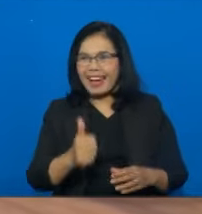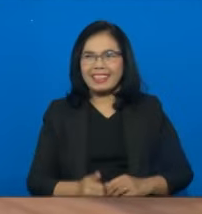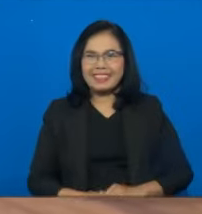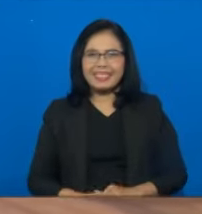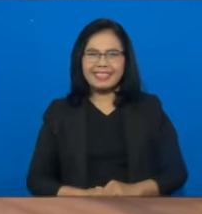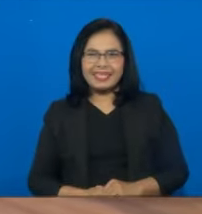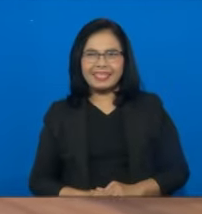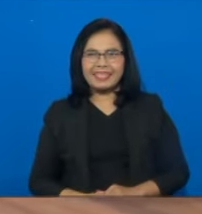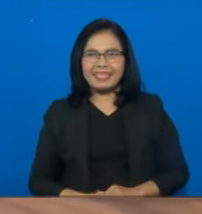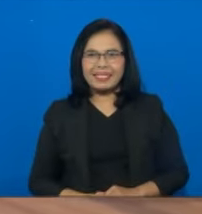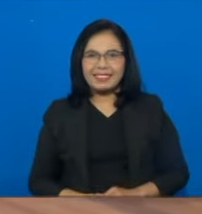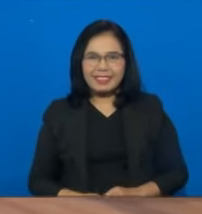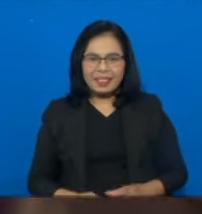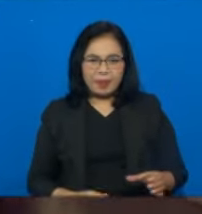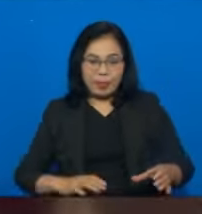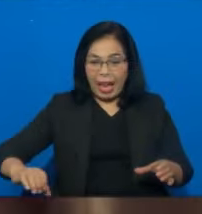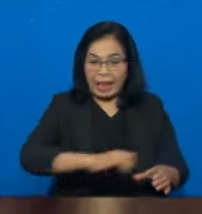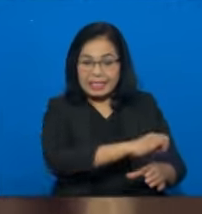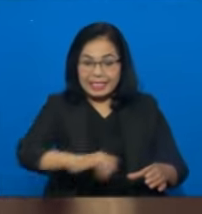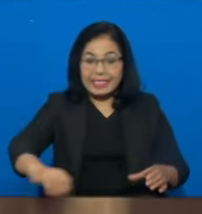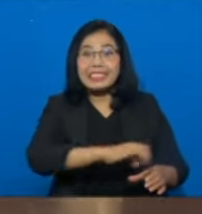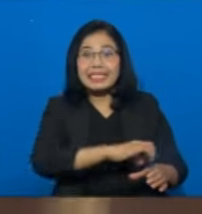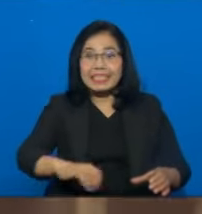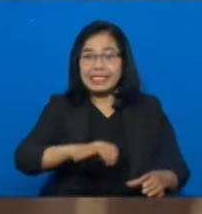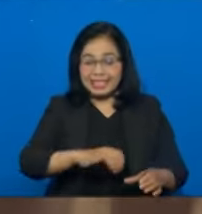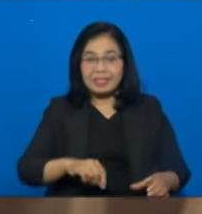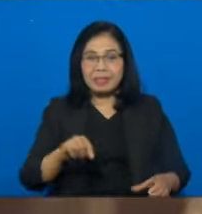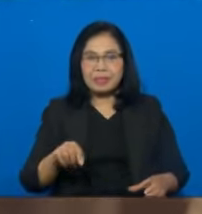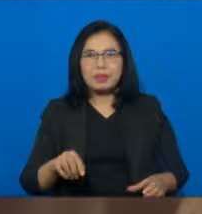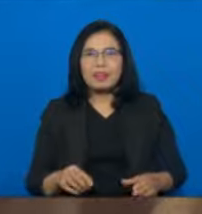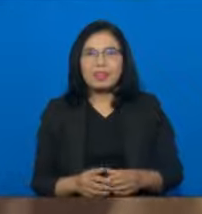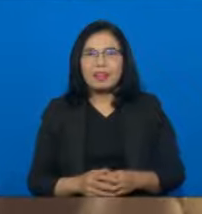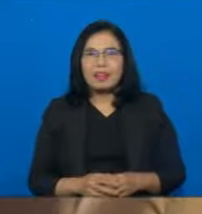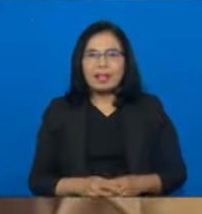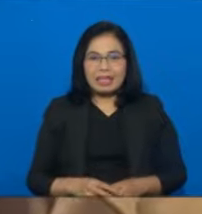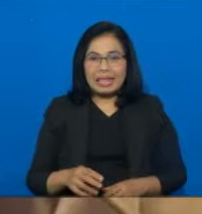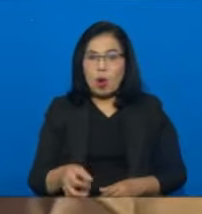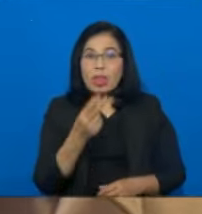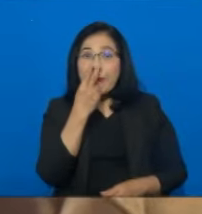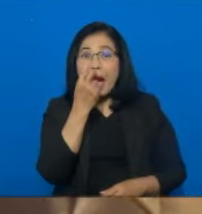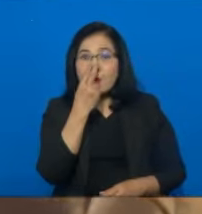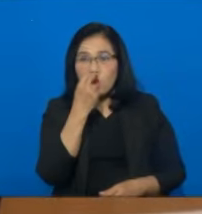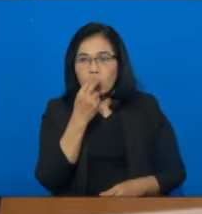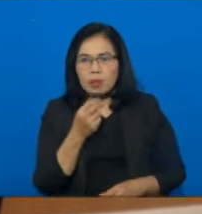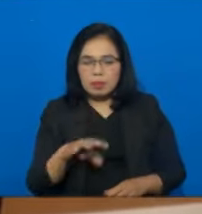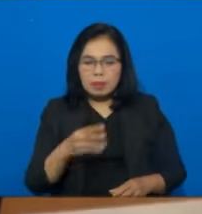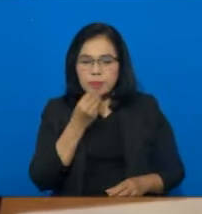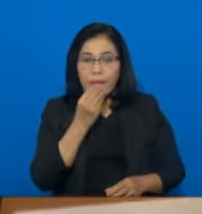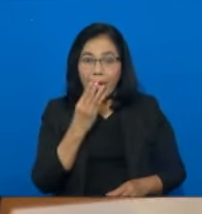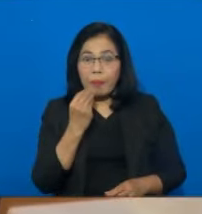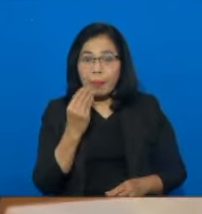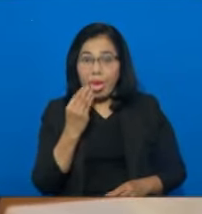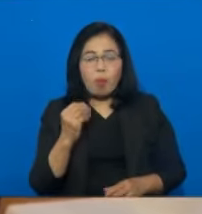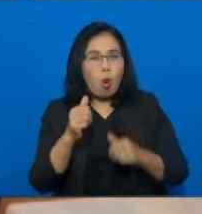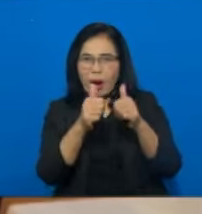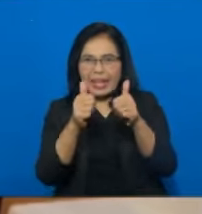Es serut salju ini dianggap baru di Kota Kembang. Yang paling mencolok adalah teksturnya yang sangat lembut saat masuk ke dalam mulut. Es serut salju